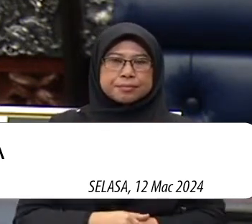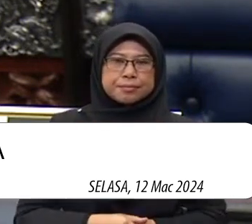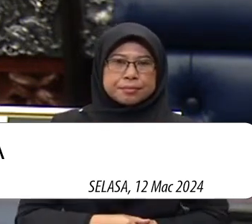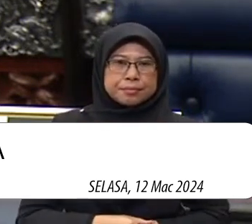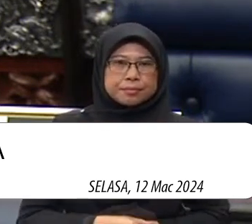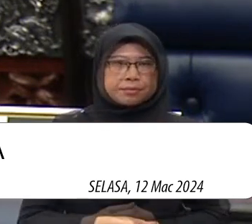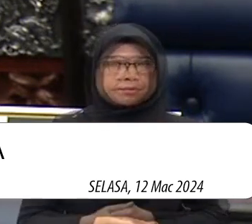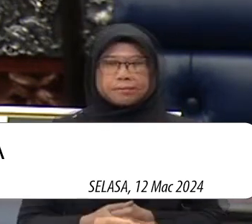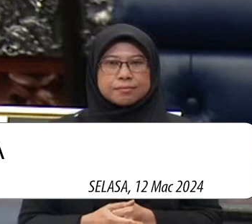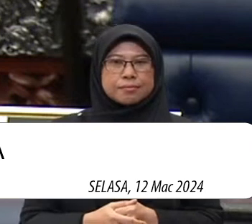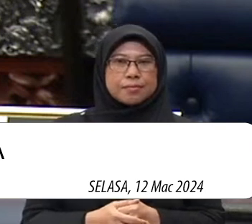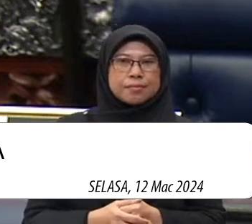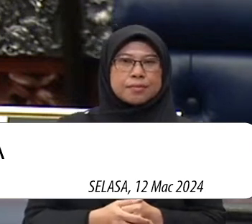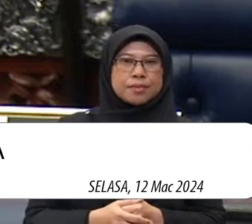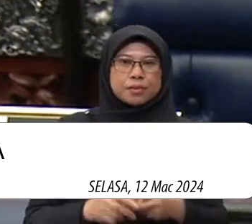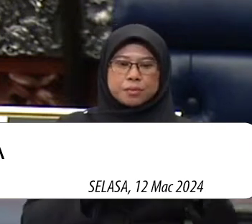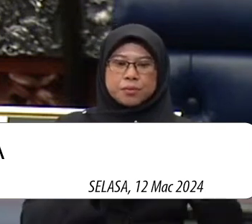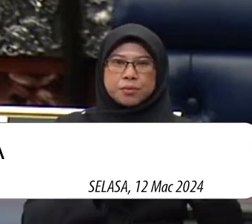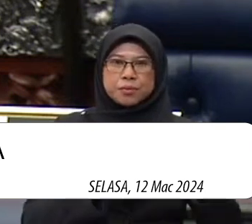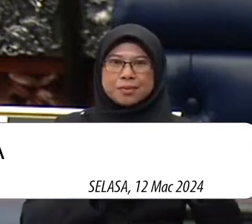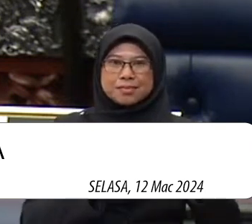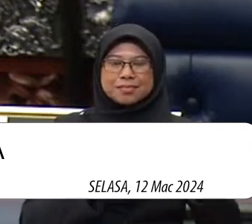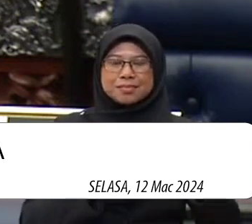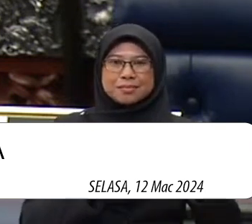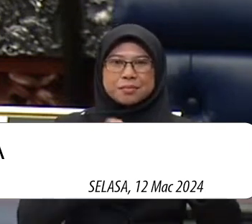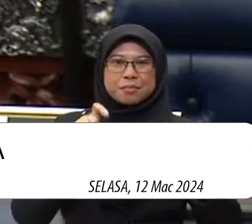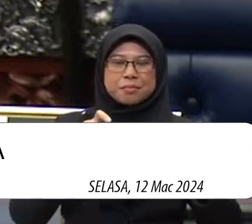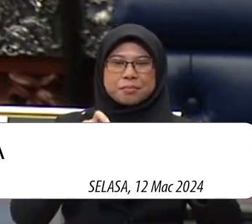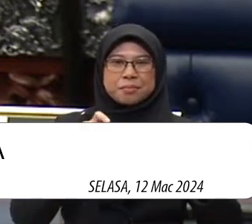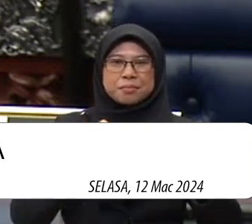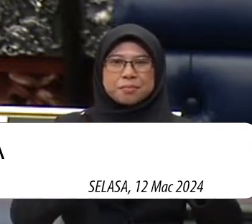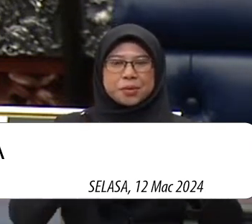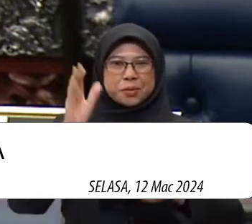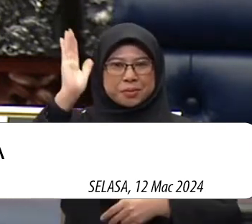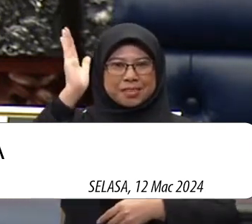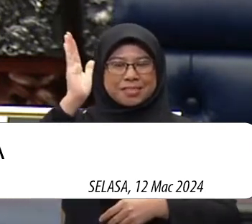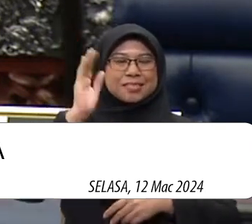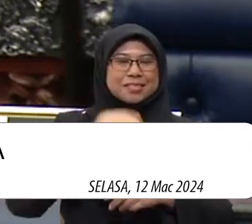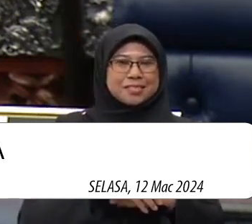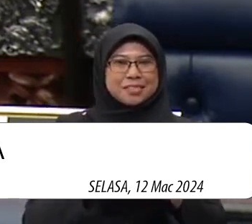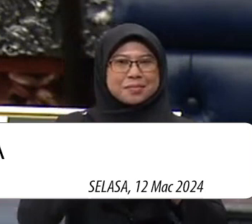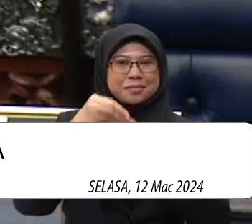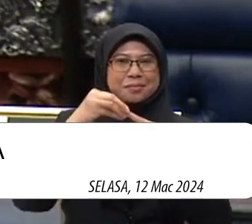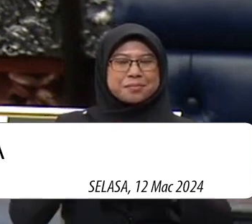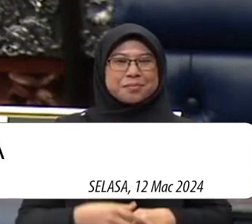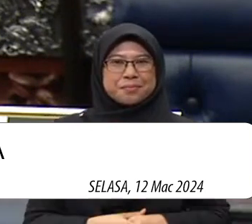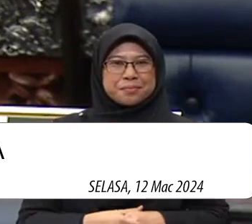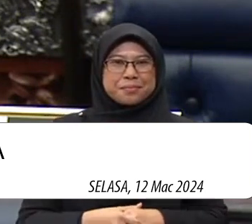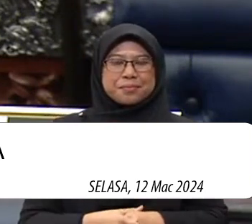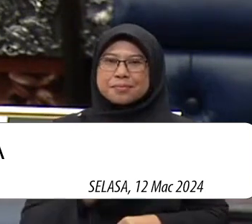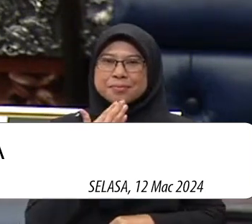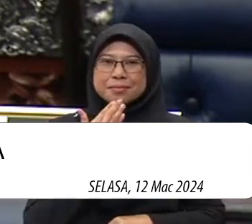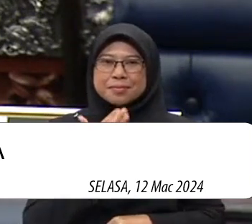industri soalan yang kedua itu perlukan satu special lecture dengan izin ya